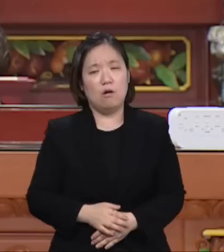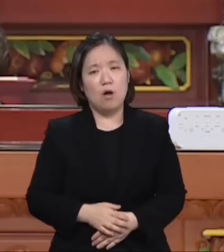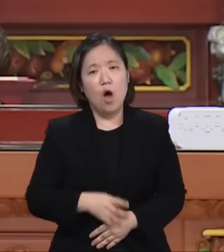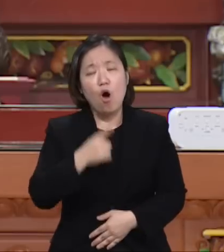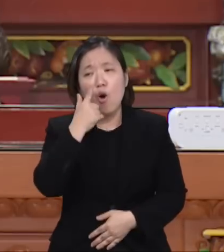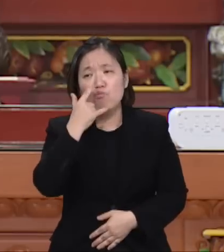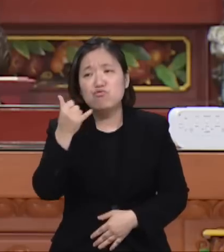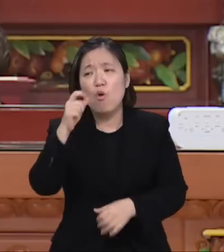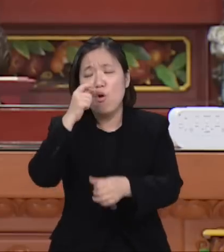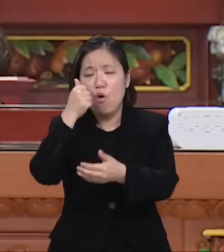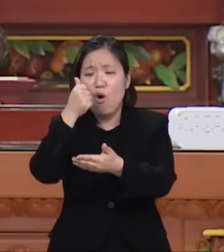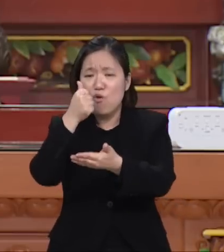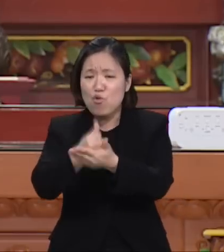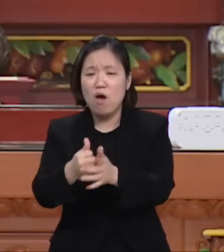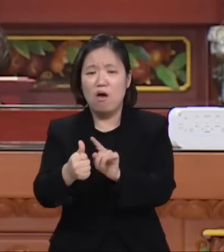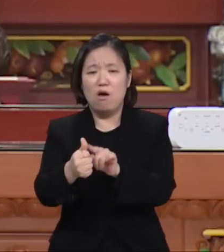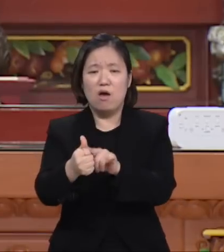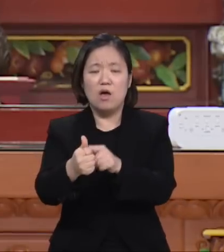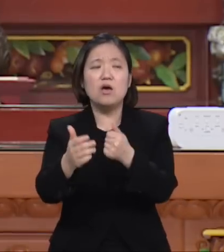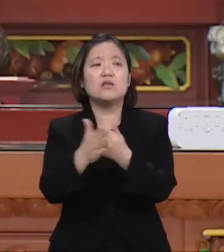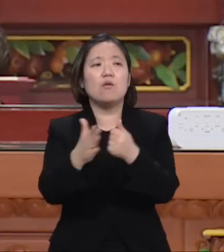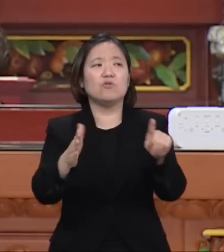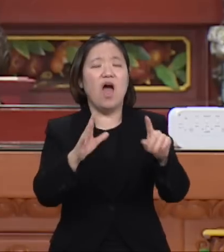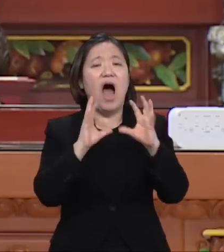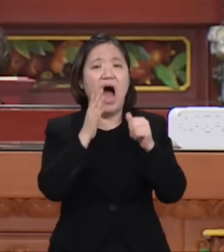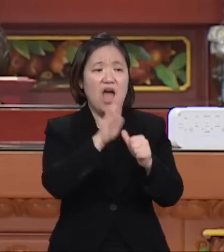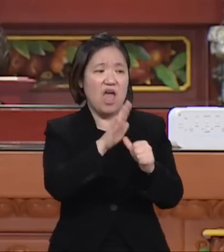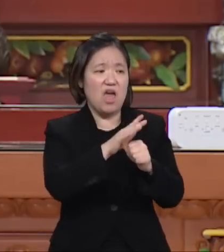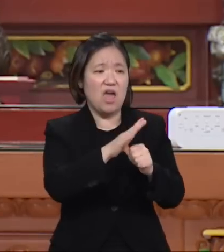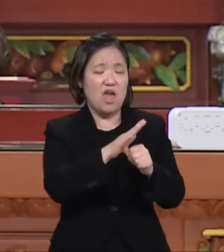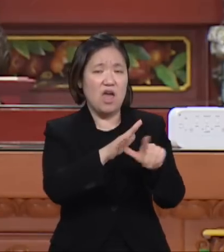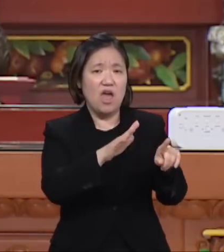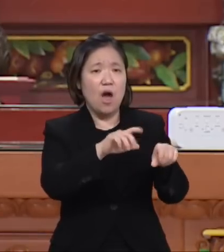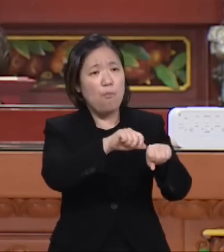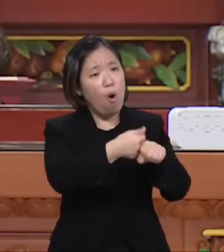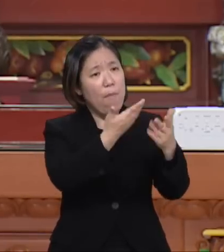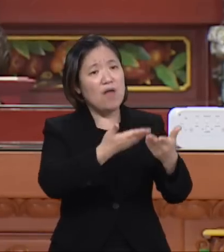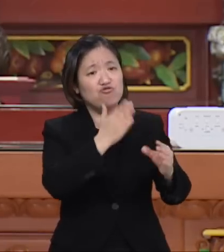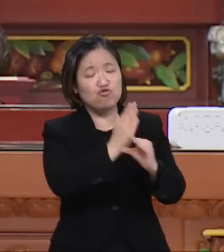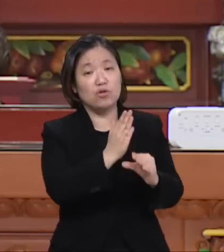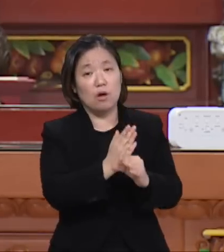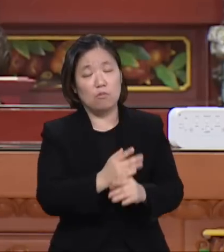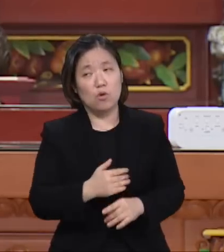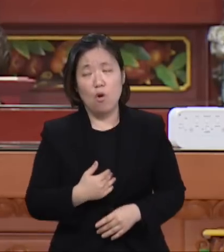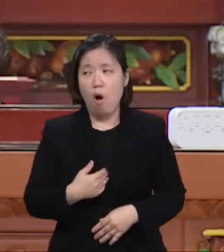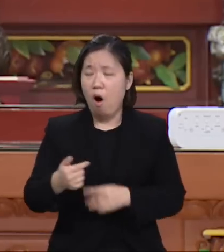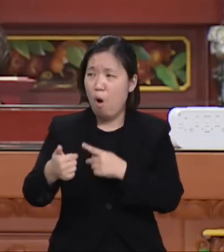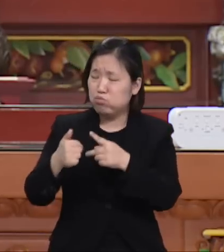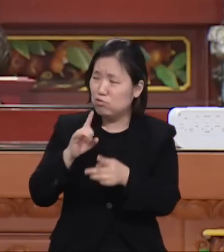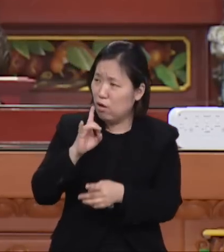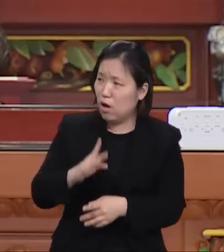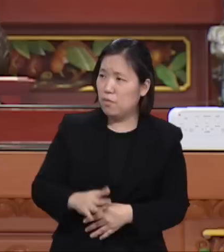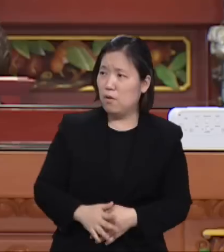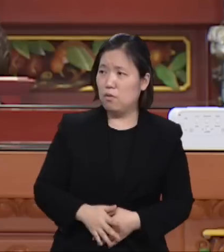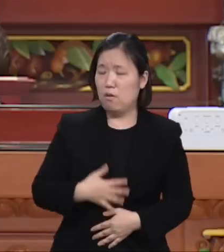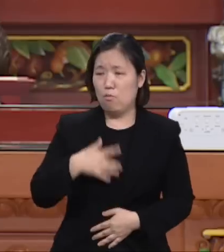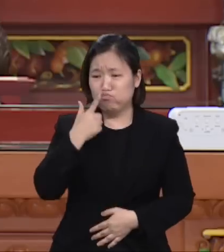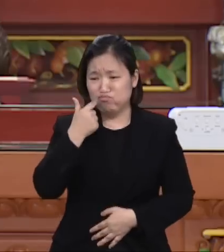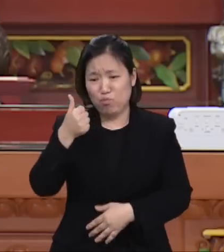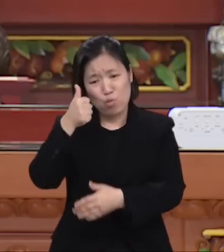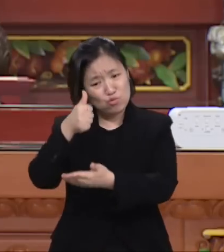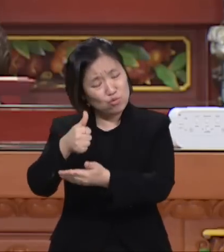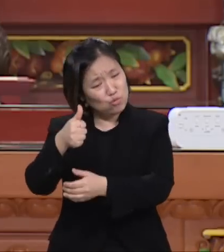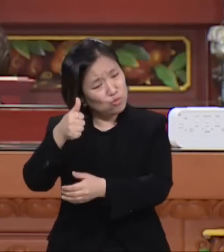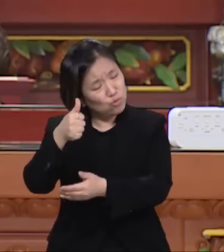저런 벌을 받는다 그때이 정인자가 그 순간 자기가 이해가 안 되더래요 아니 부모가 지은 죄인데